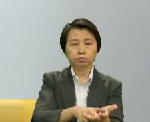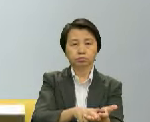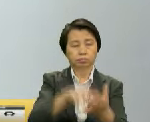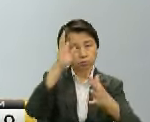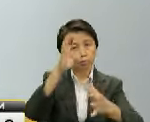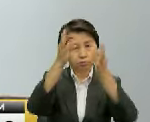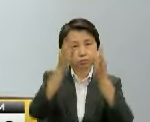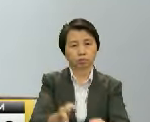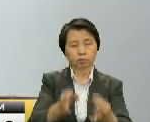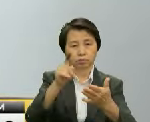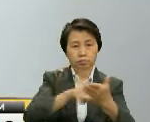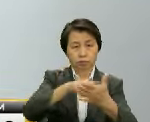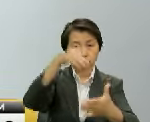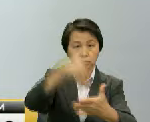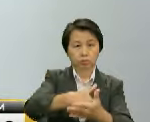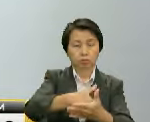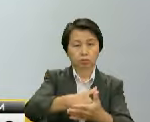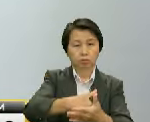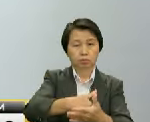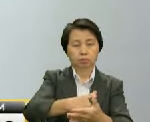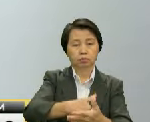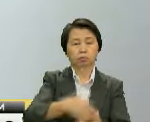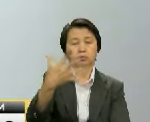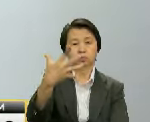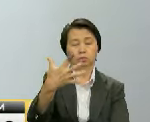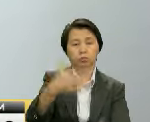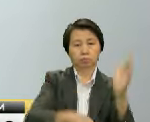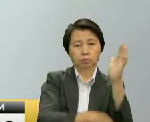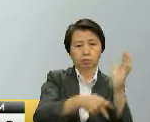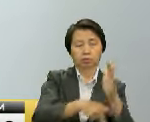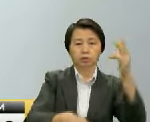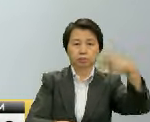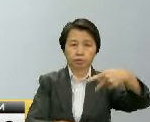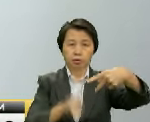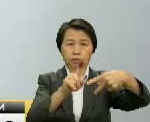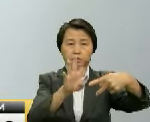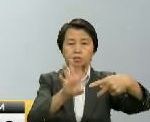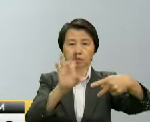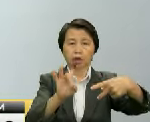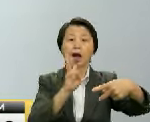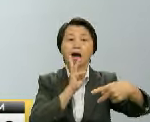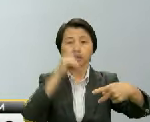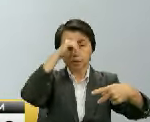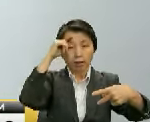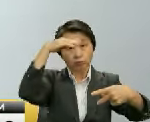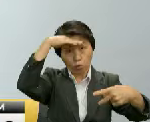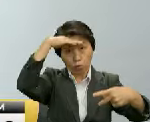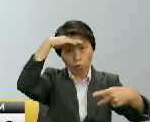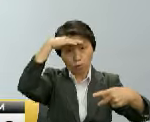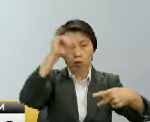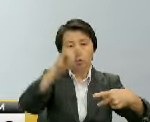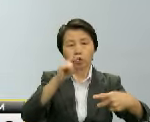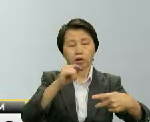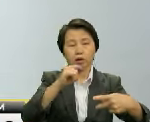bahawa keputusan pilihan raya bagi pelayanan raya Parlimen P148 Air Hitam